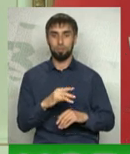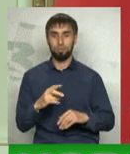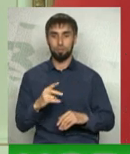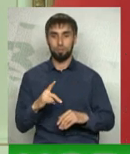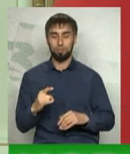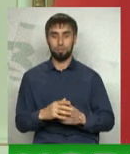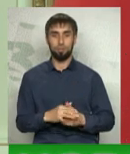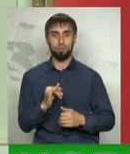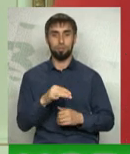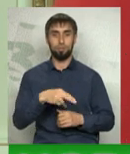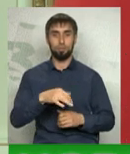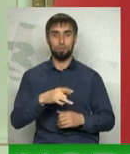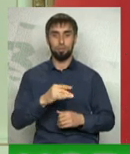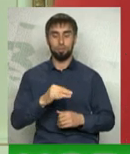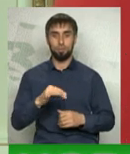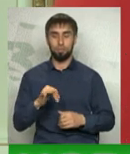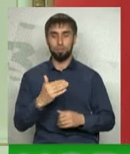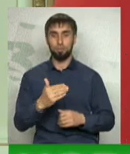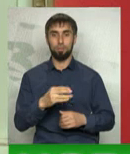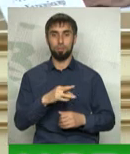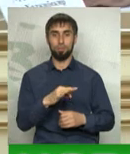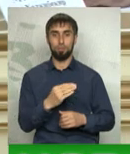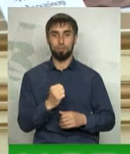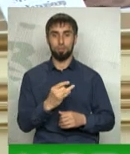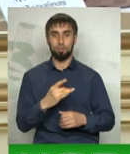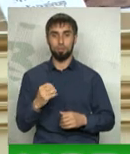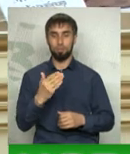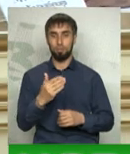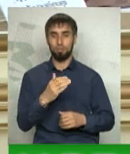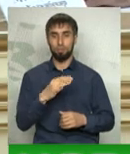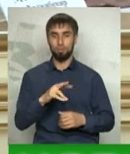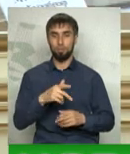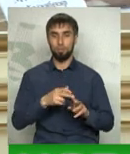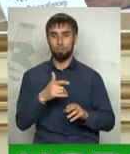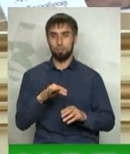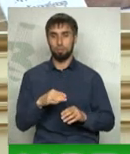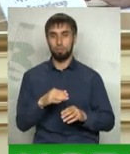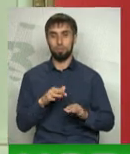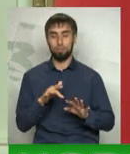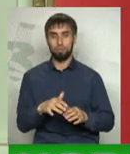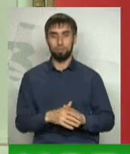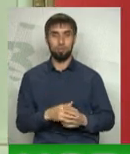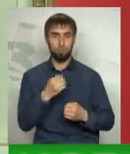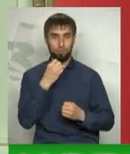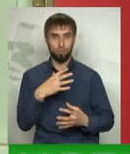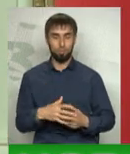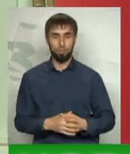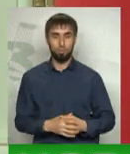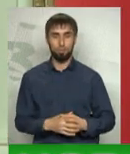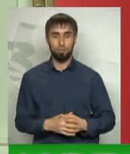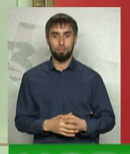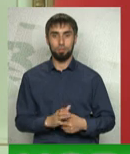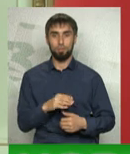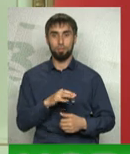друзей, пограничников, и поощрение в виде стимулирования грамот. Дело хорошее, тем